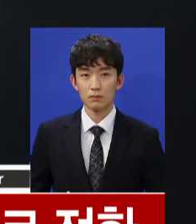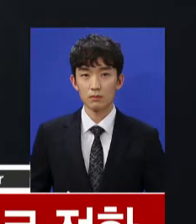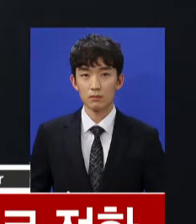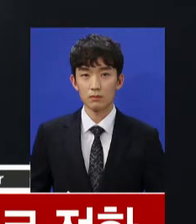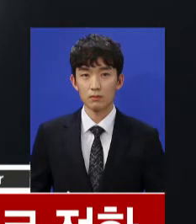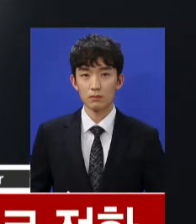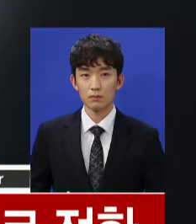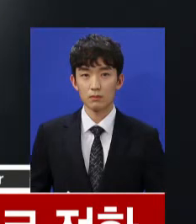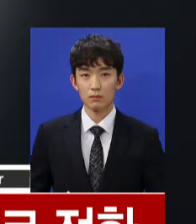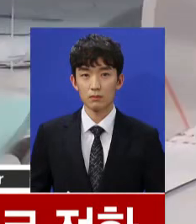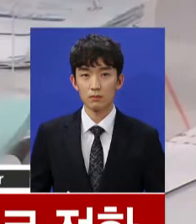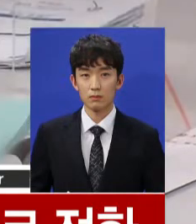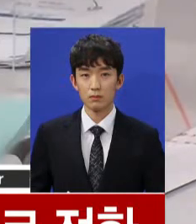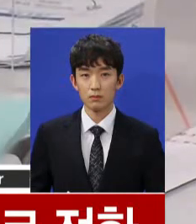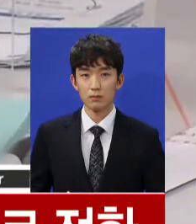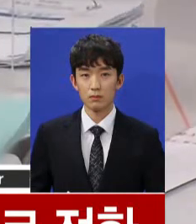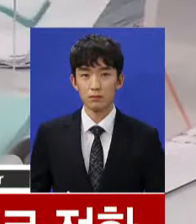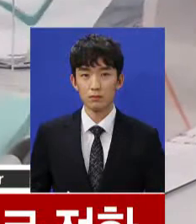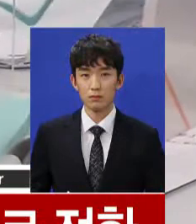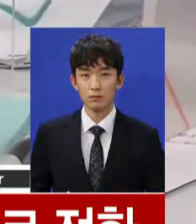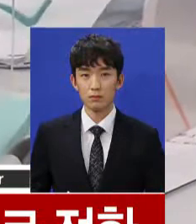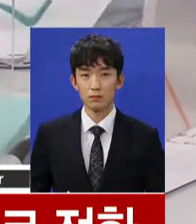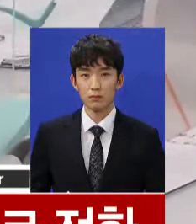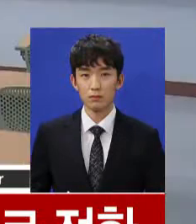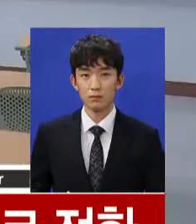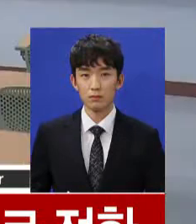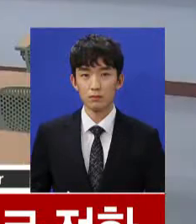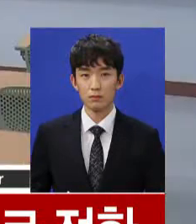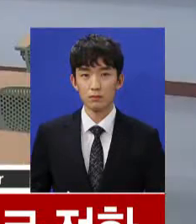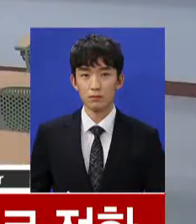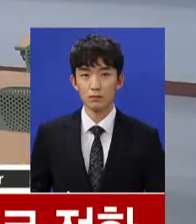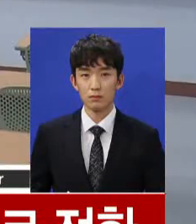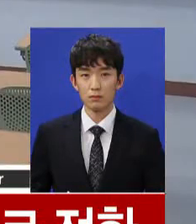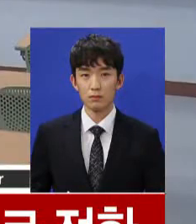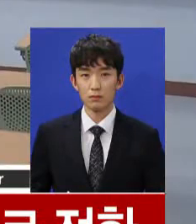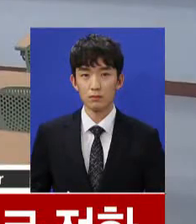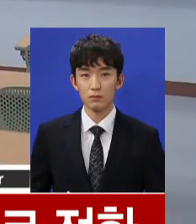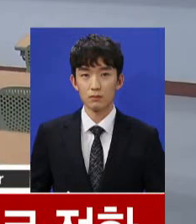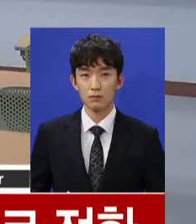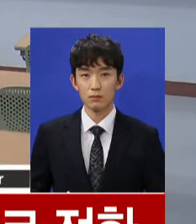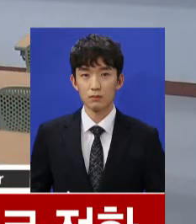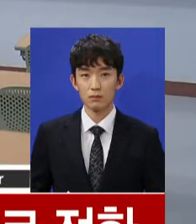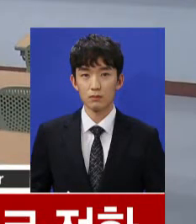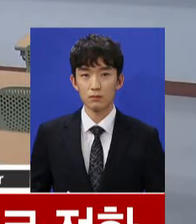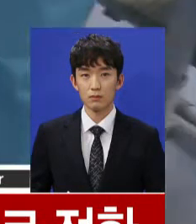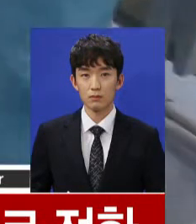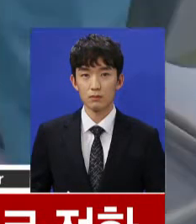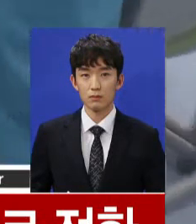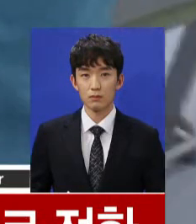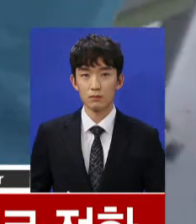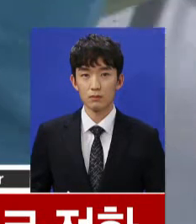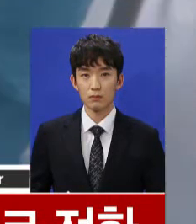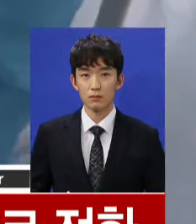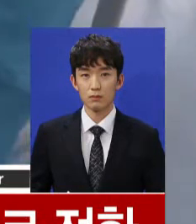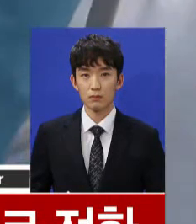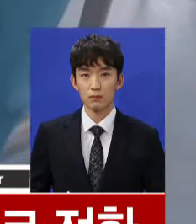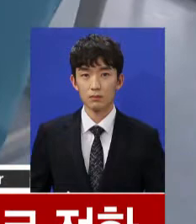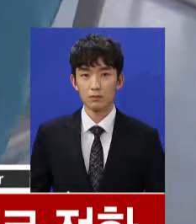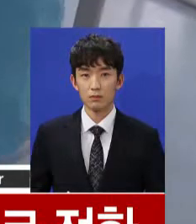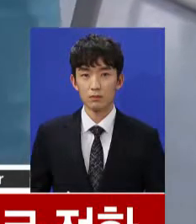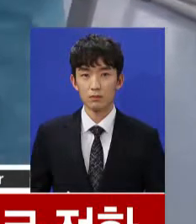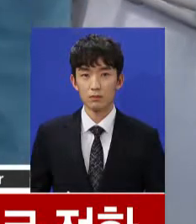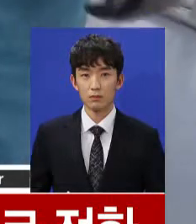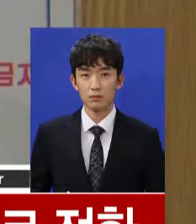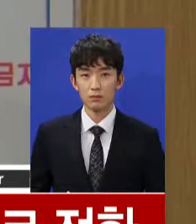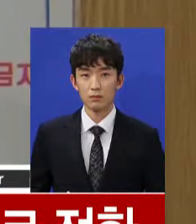입소해 그곳에서 시험을 치릅니다. 또 자가격리 중인 수험생들을 위해 전국 113곳의 학교에 별도의 시험장이